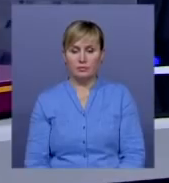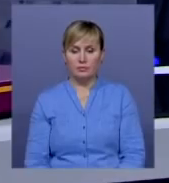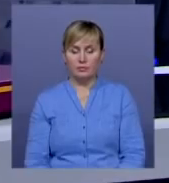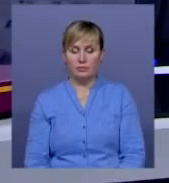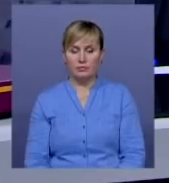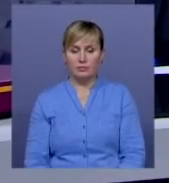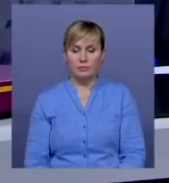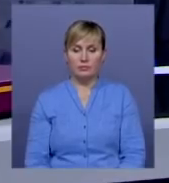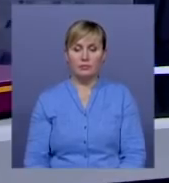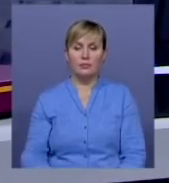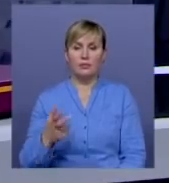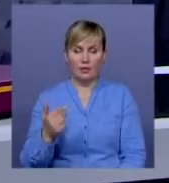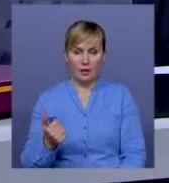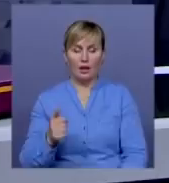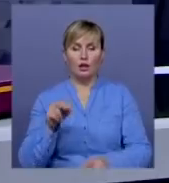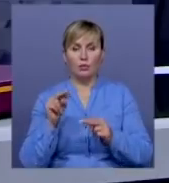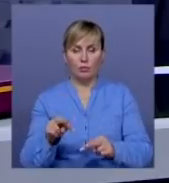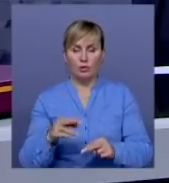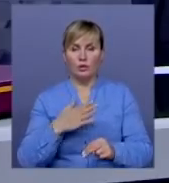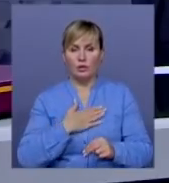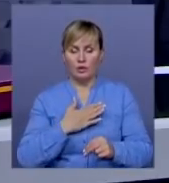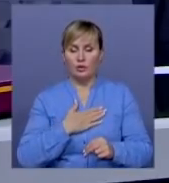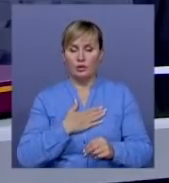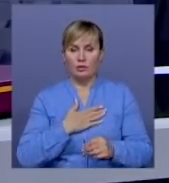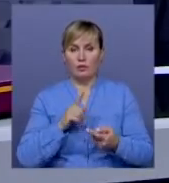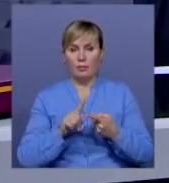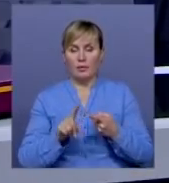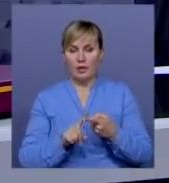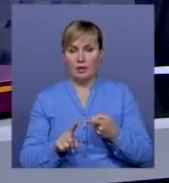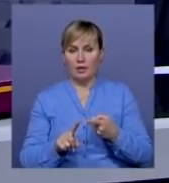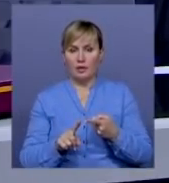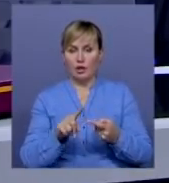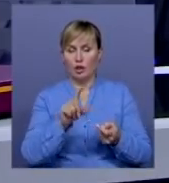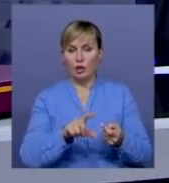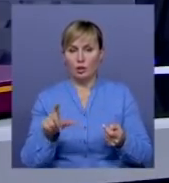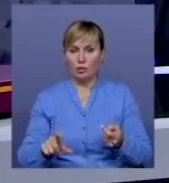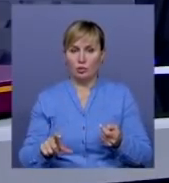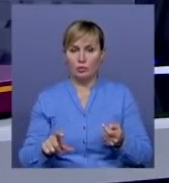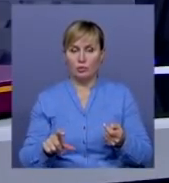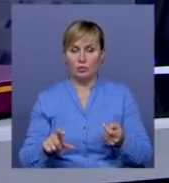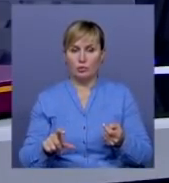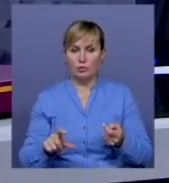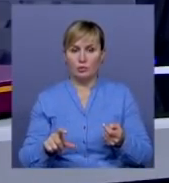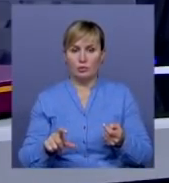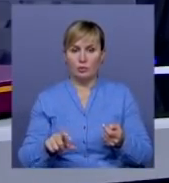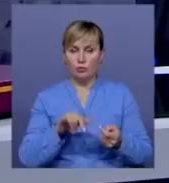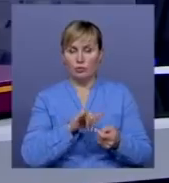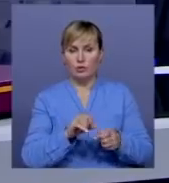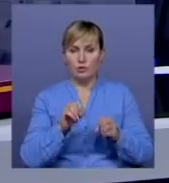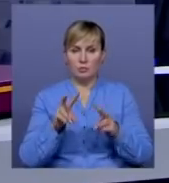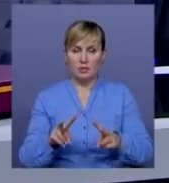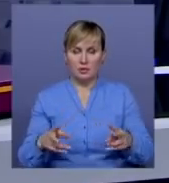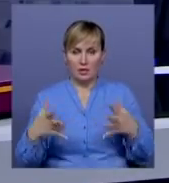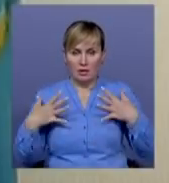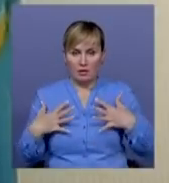Да, значит, для наблюдения наши, во-первых, сотрудники, они оснащены специальными